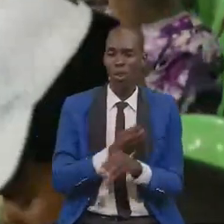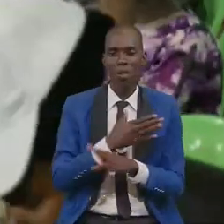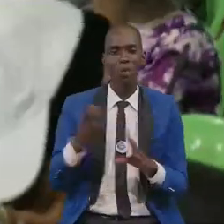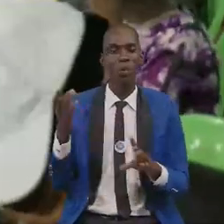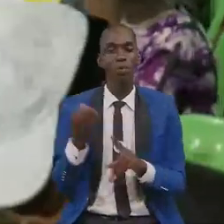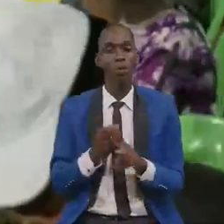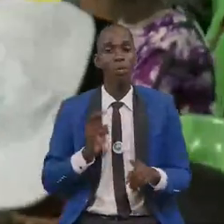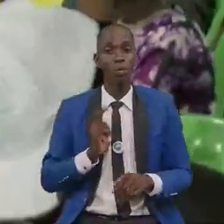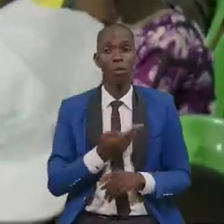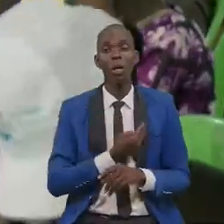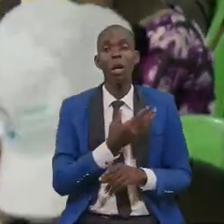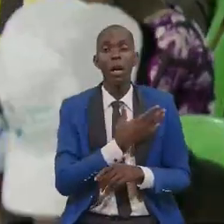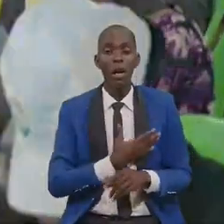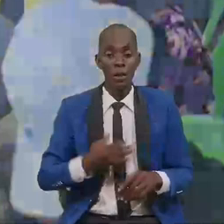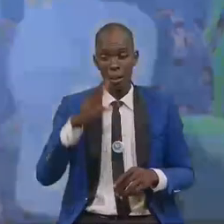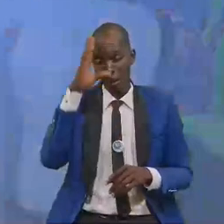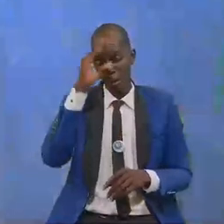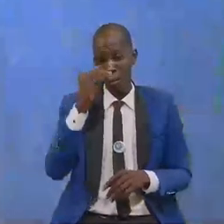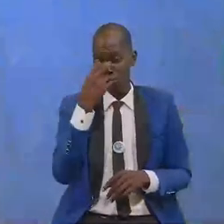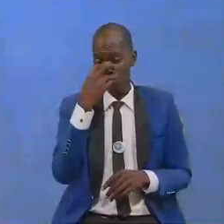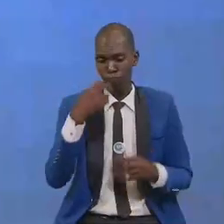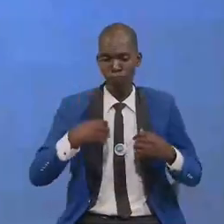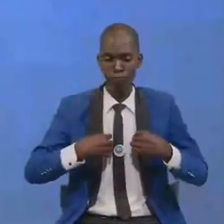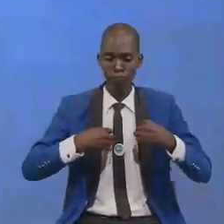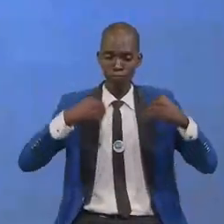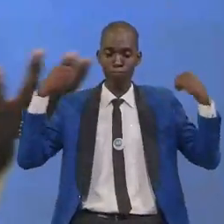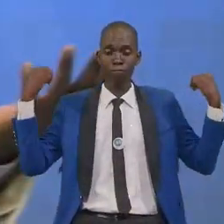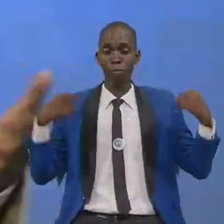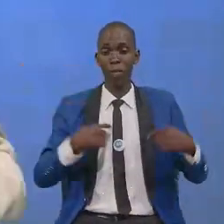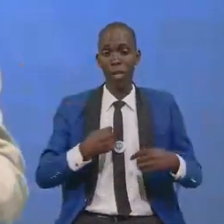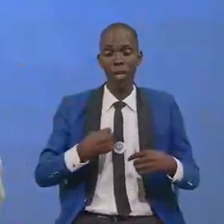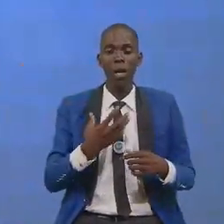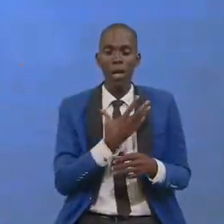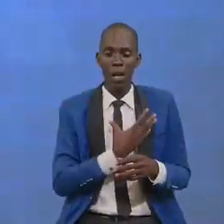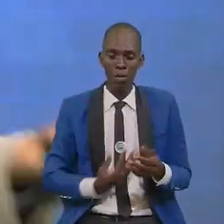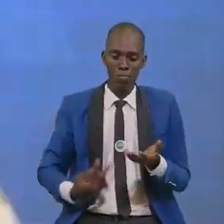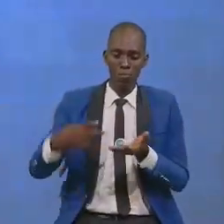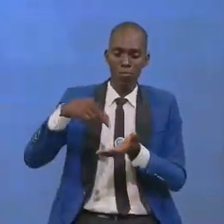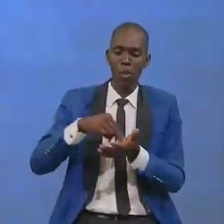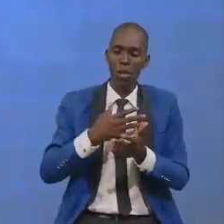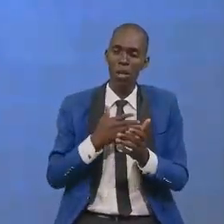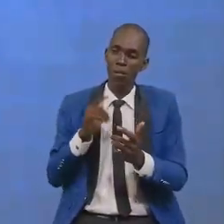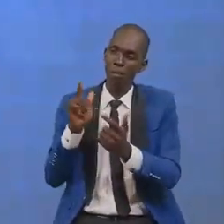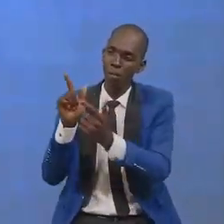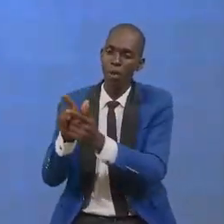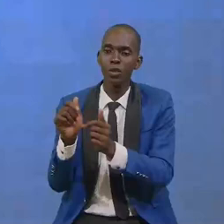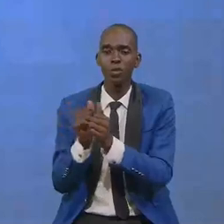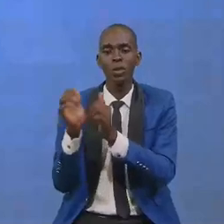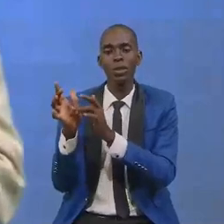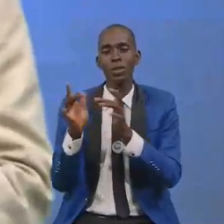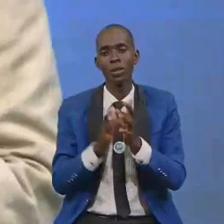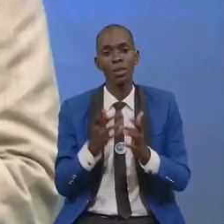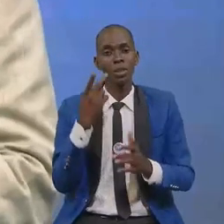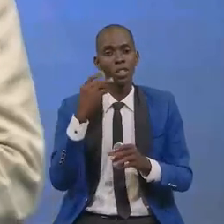je tends son manteau sur le vent et vint d'un bon vin Jésus verset 51